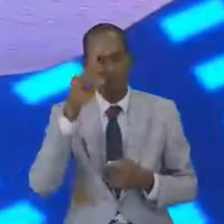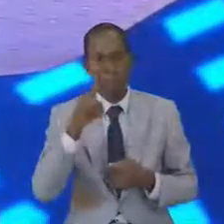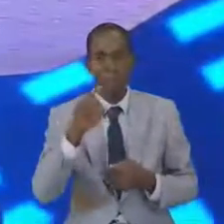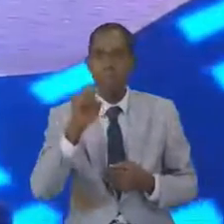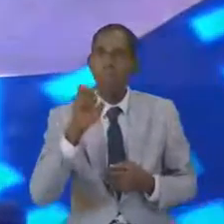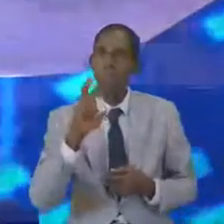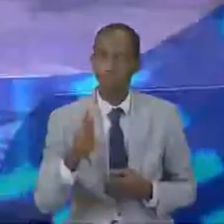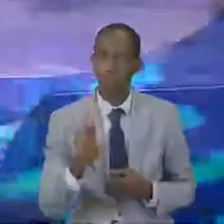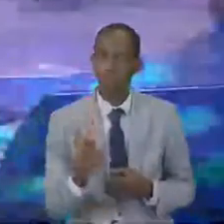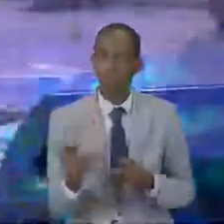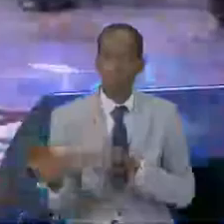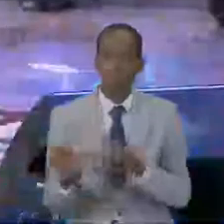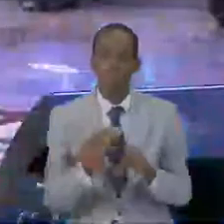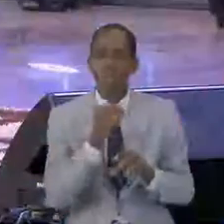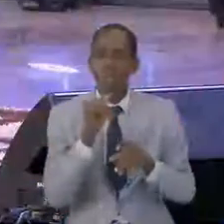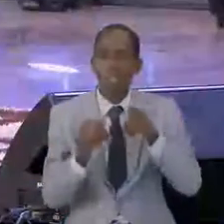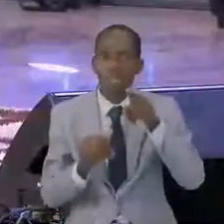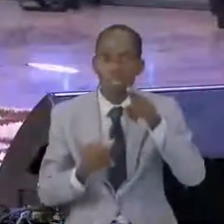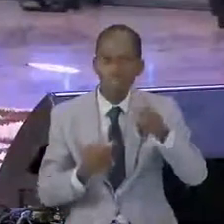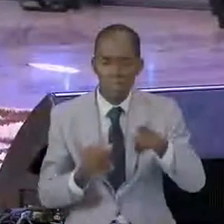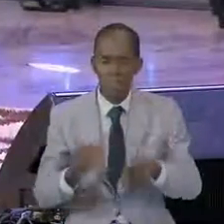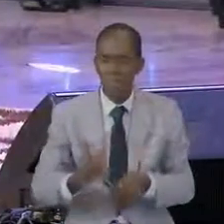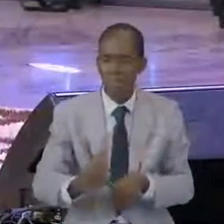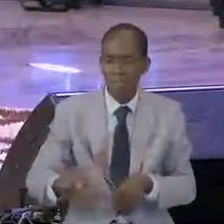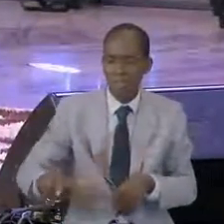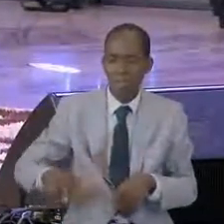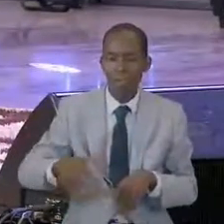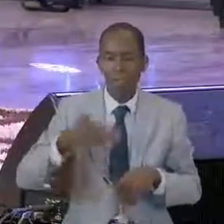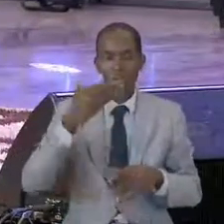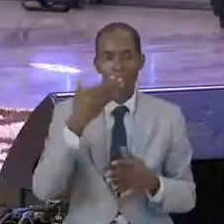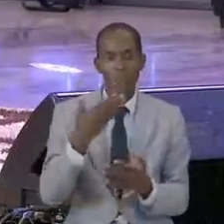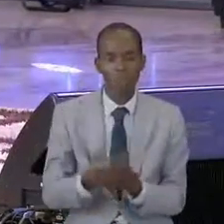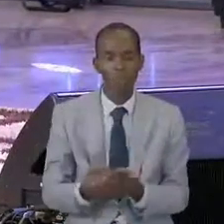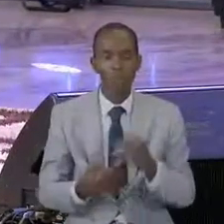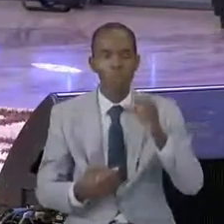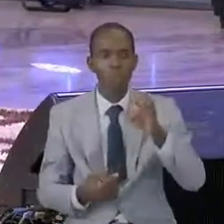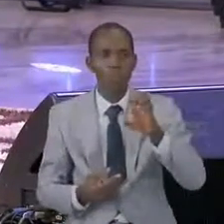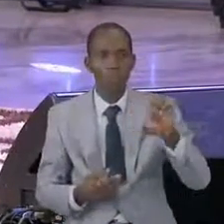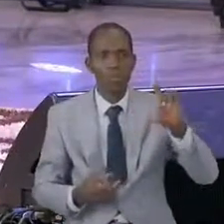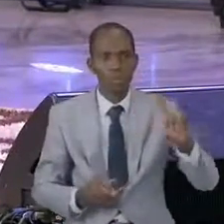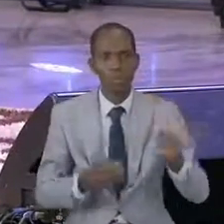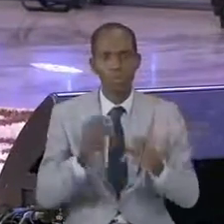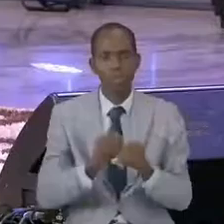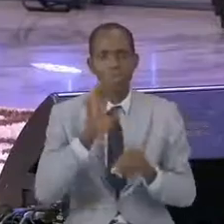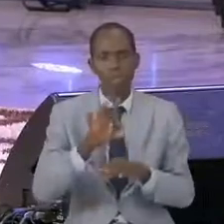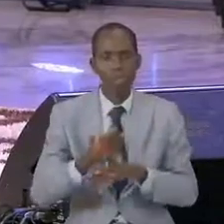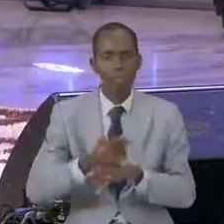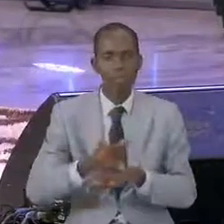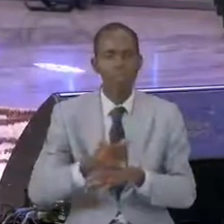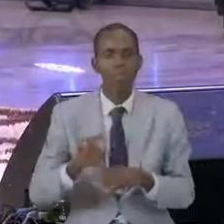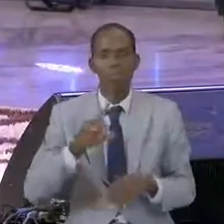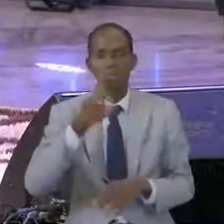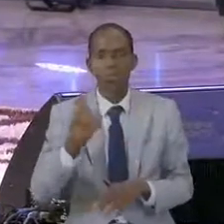n'as-tu pas semé une bonne semence dans ton champ d'où vient d'où vient donc